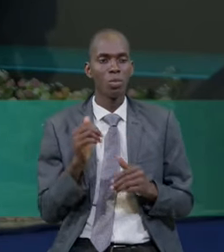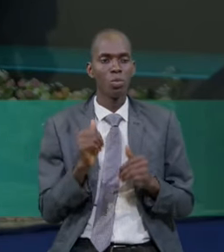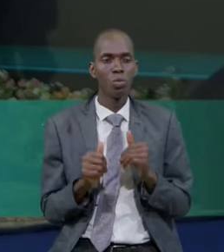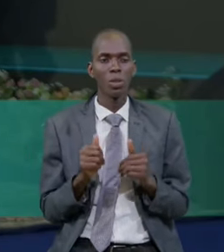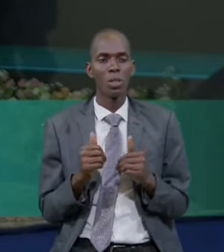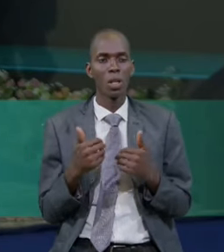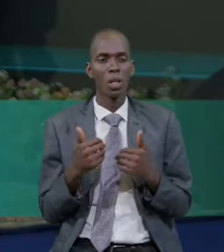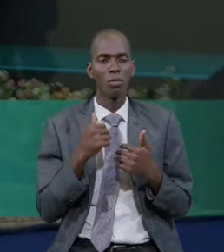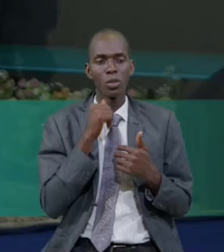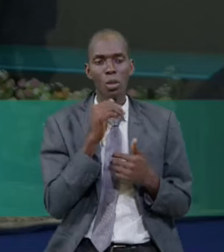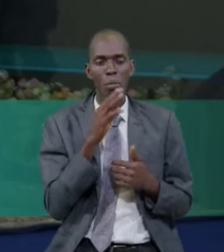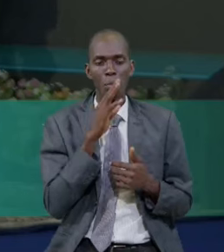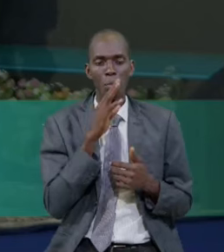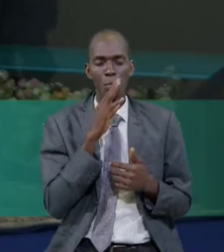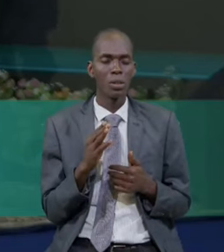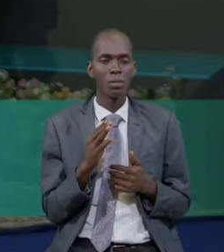monde.